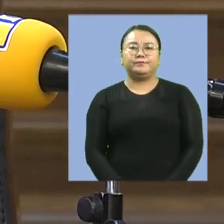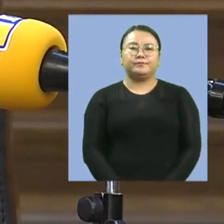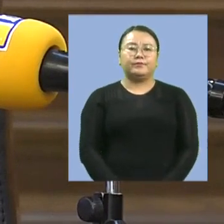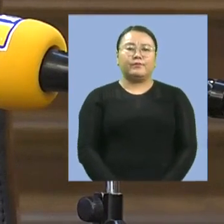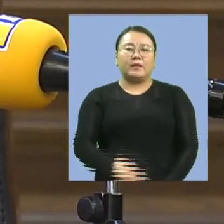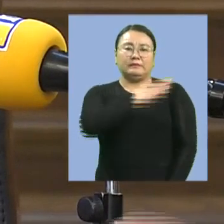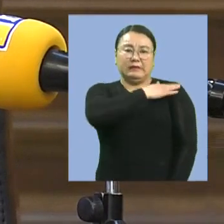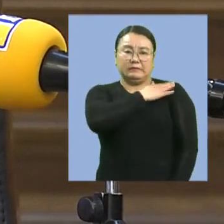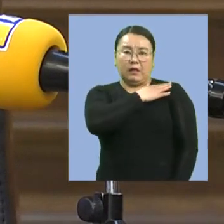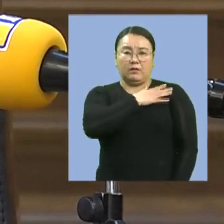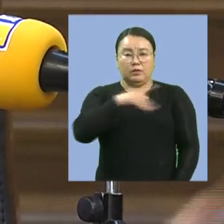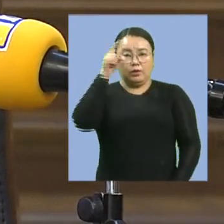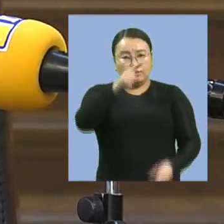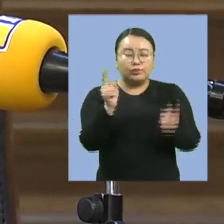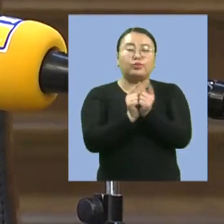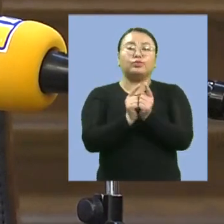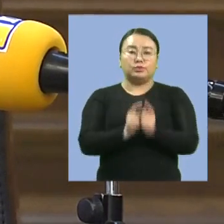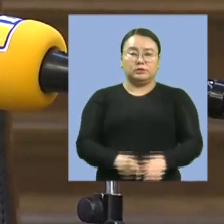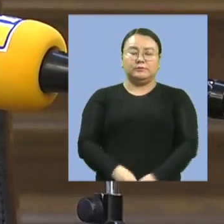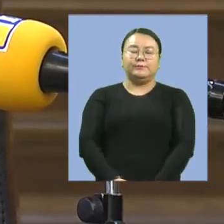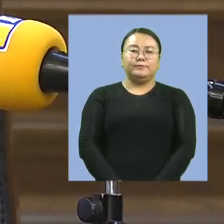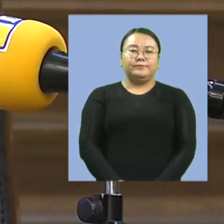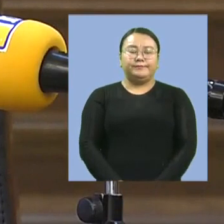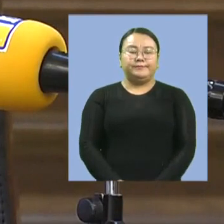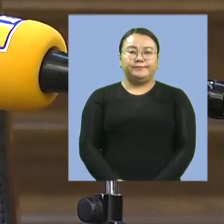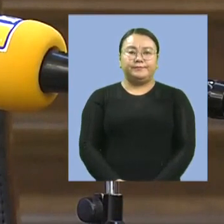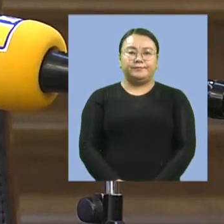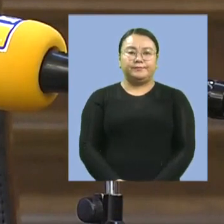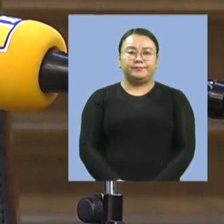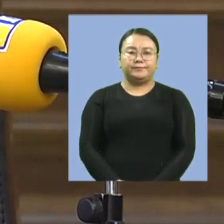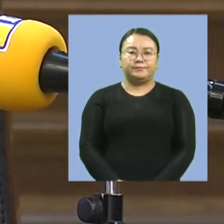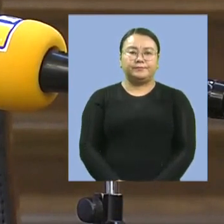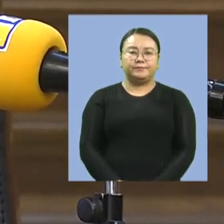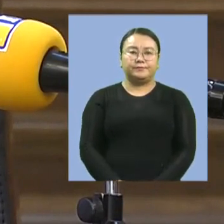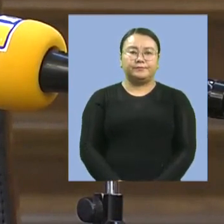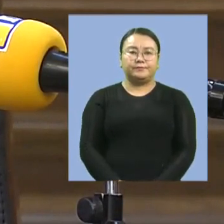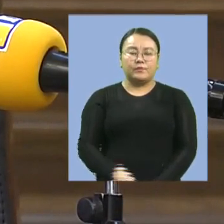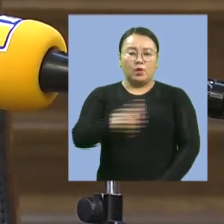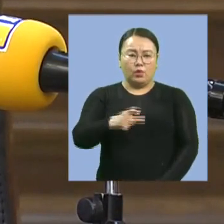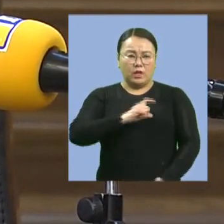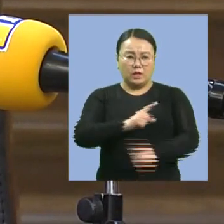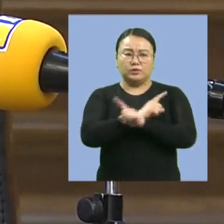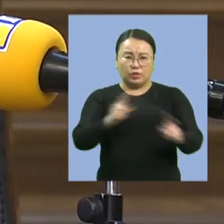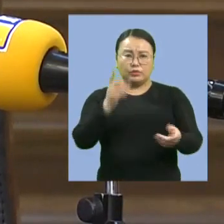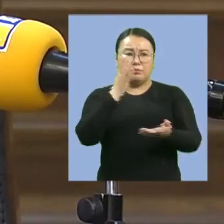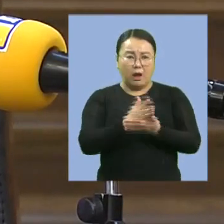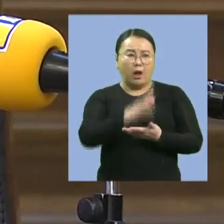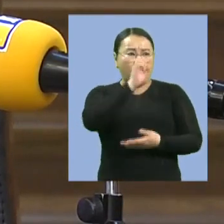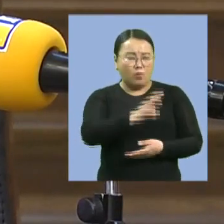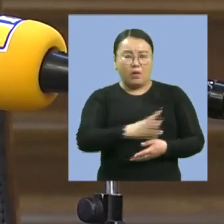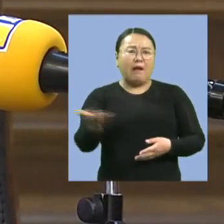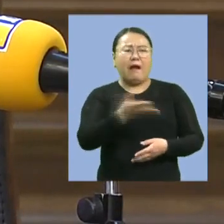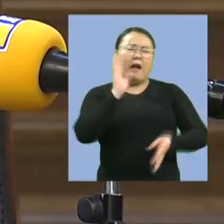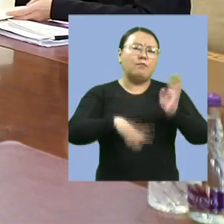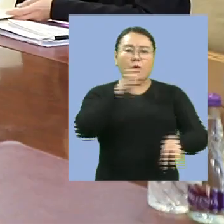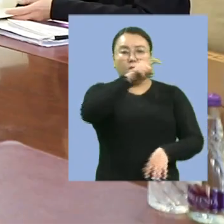Мөрдөн байцаагчтай очиулж хүний эрх зөрчигдөж байгаа газар болгон таах гэж ажиллах